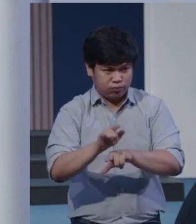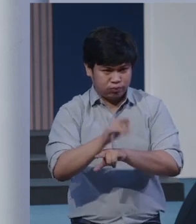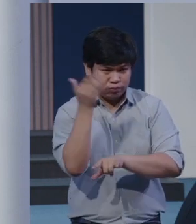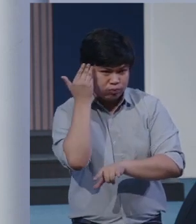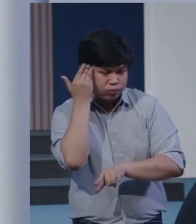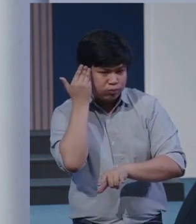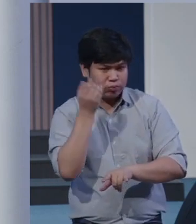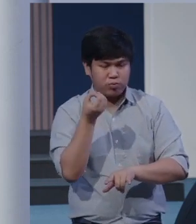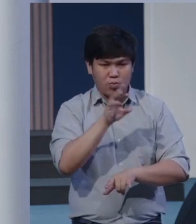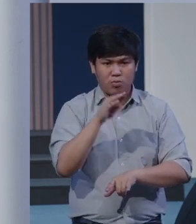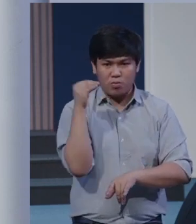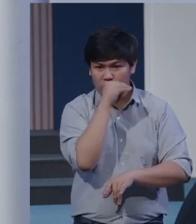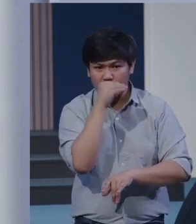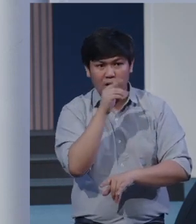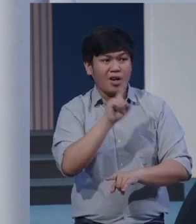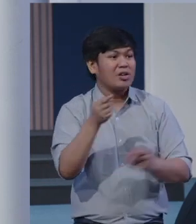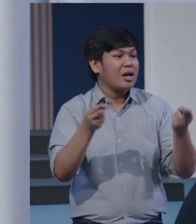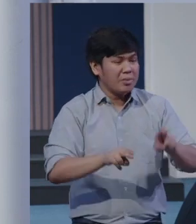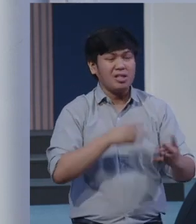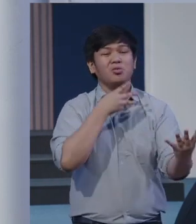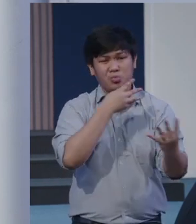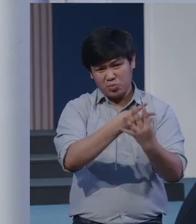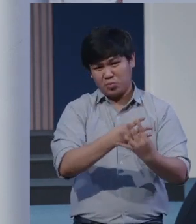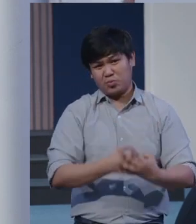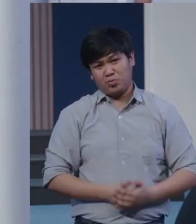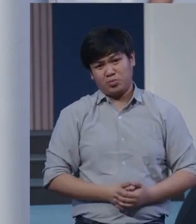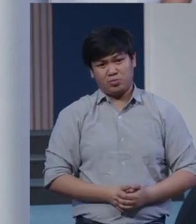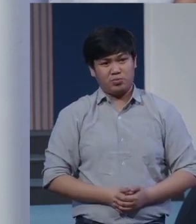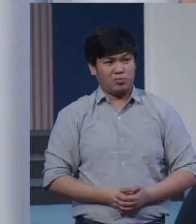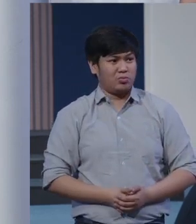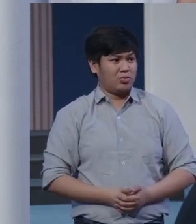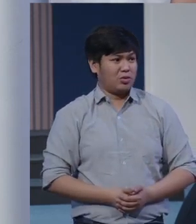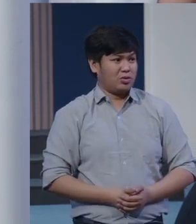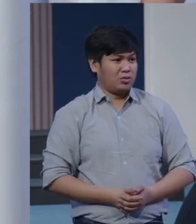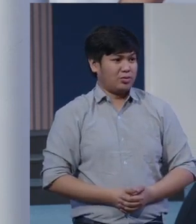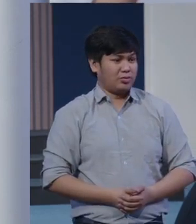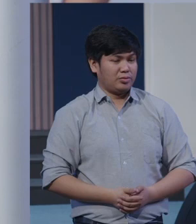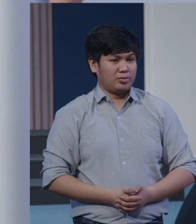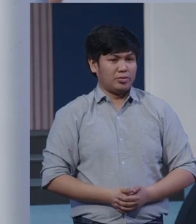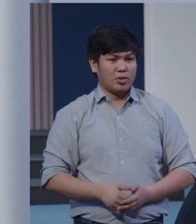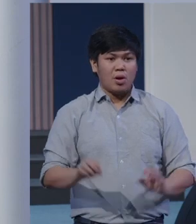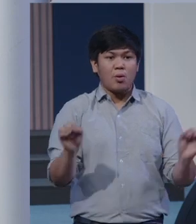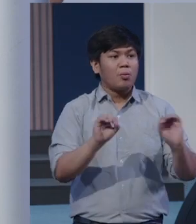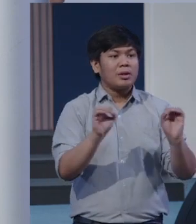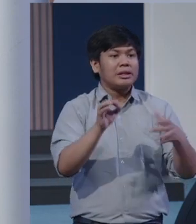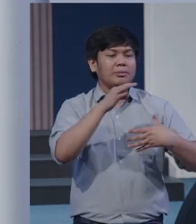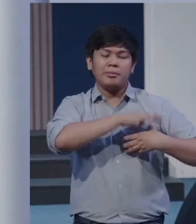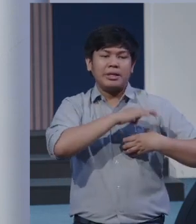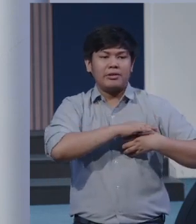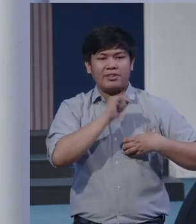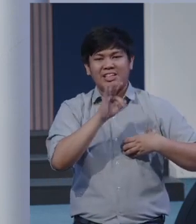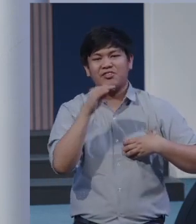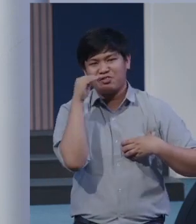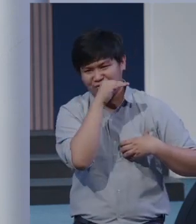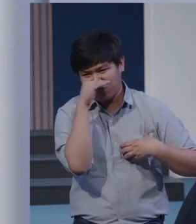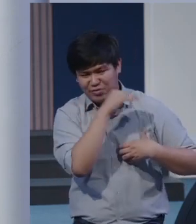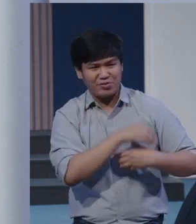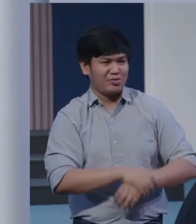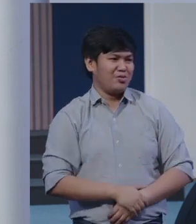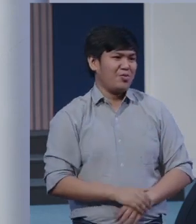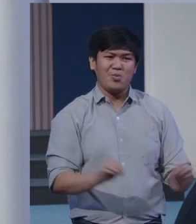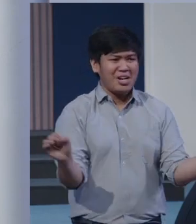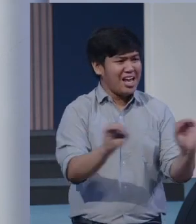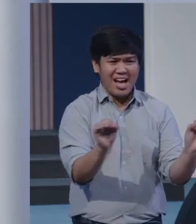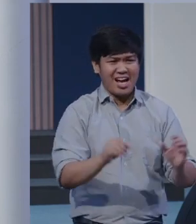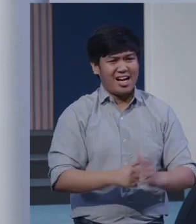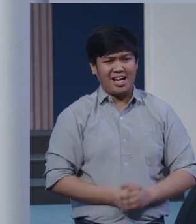naiipit lumalabas sa pagbibigay ng katotohanan dapat nagkakaroon sa kanila ng